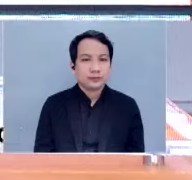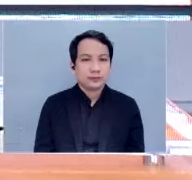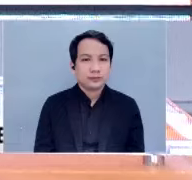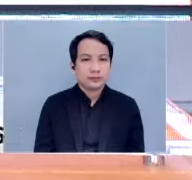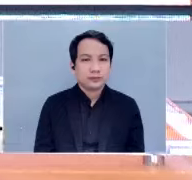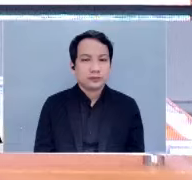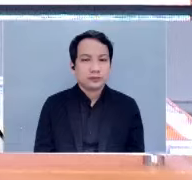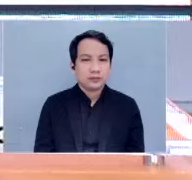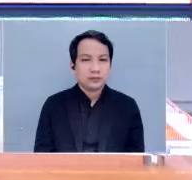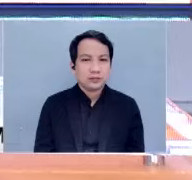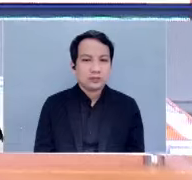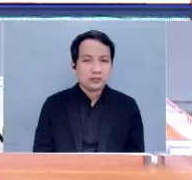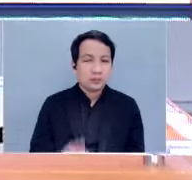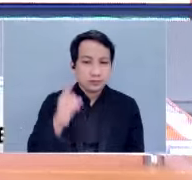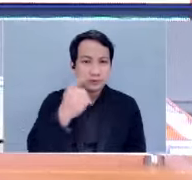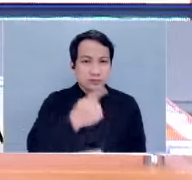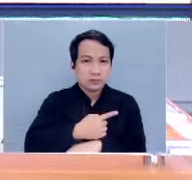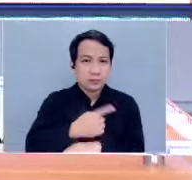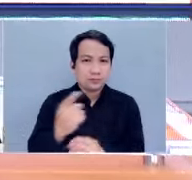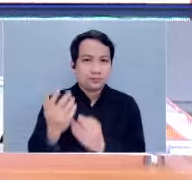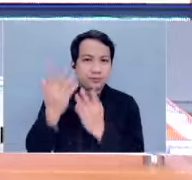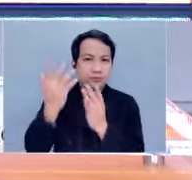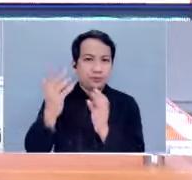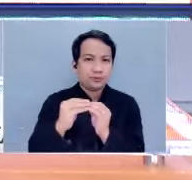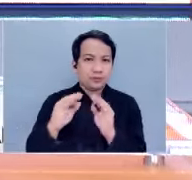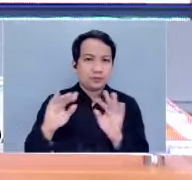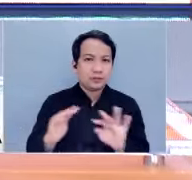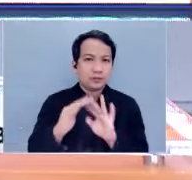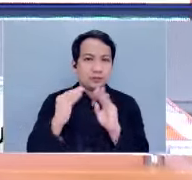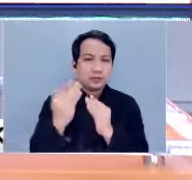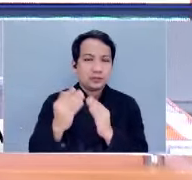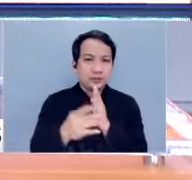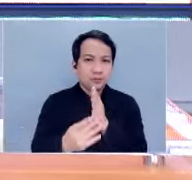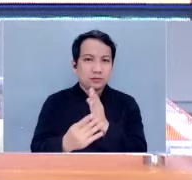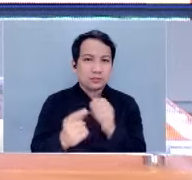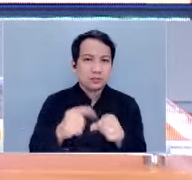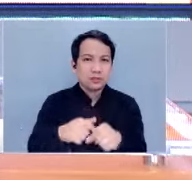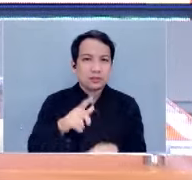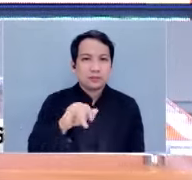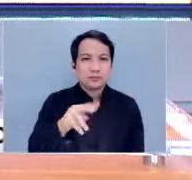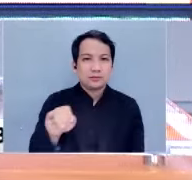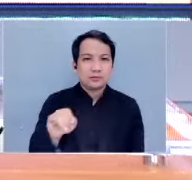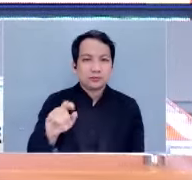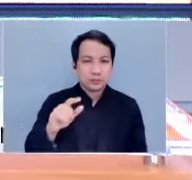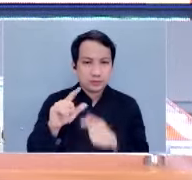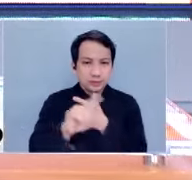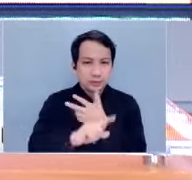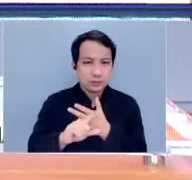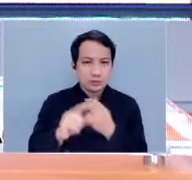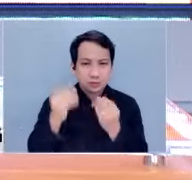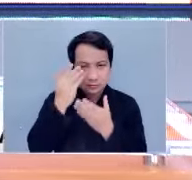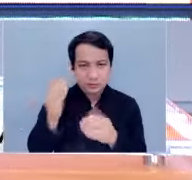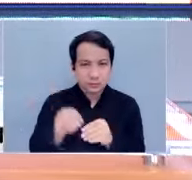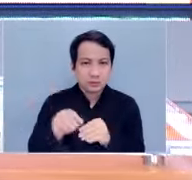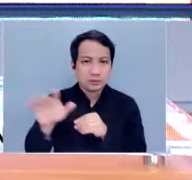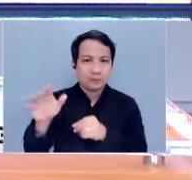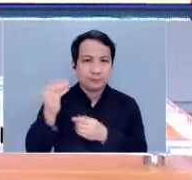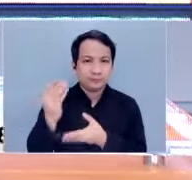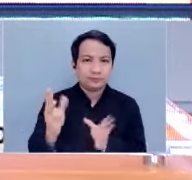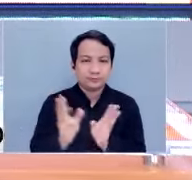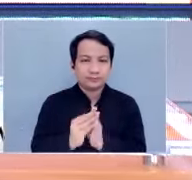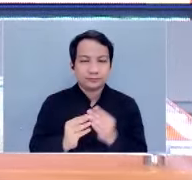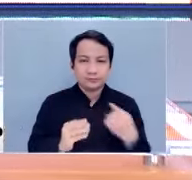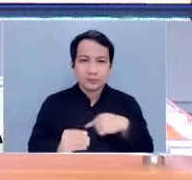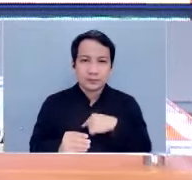Higit isang araw nang nagliliyab ang sunog sa isang oil mill sa Alaminos, Laguna. Patuloy itong binubomba ng tubig para hindi na kumalat pa